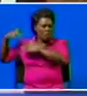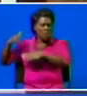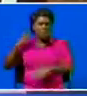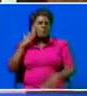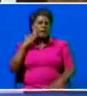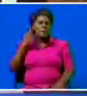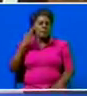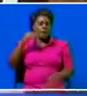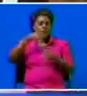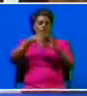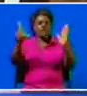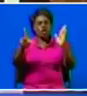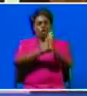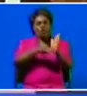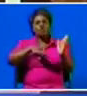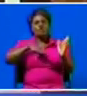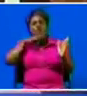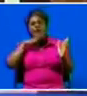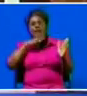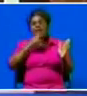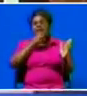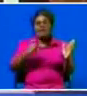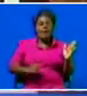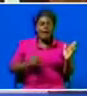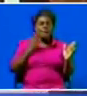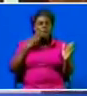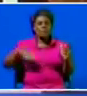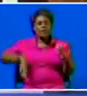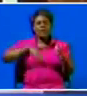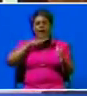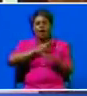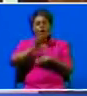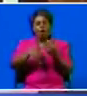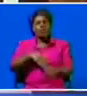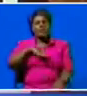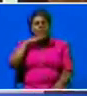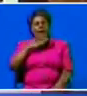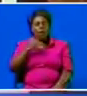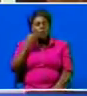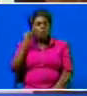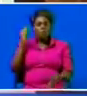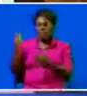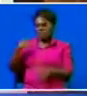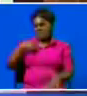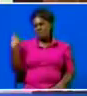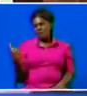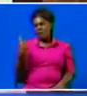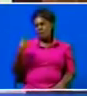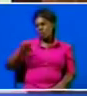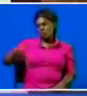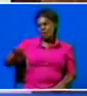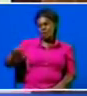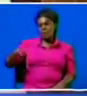yangu mkwe amekufa na nyanyangu pia amekufa. Kila mtu amekufa kwa hii boma. Mimi ndio nimebaki na